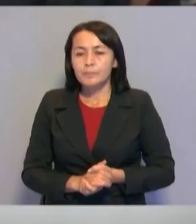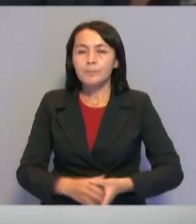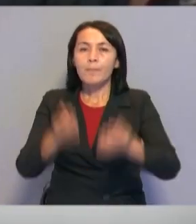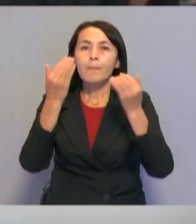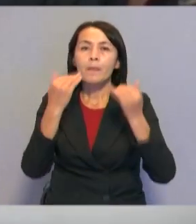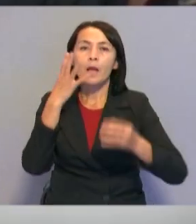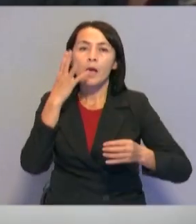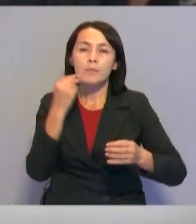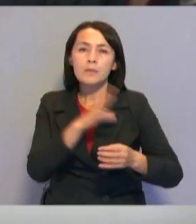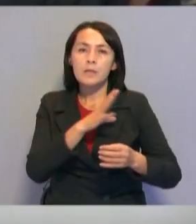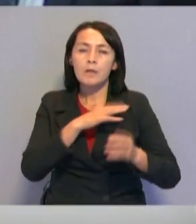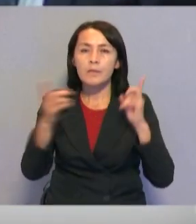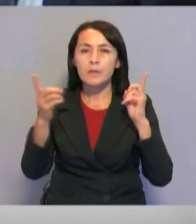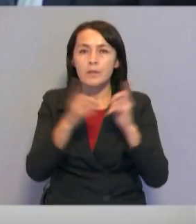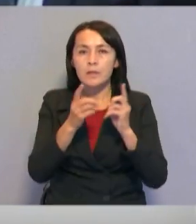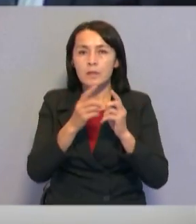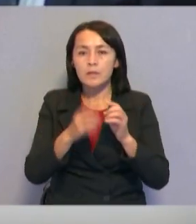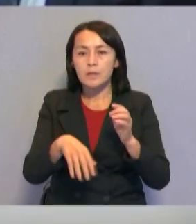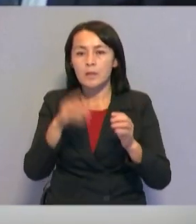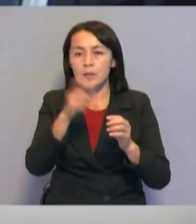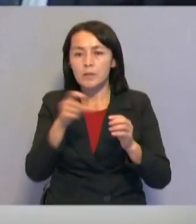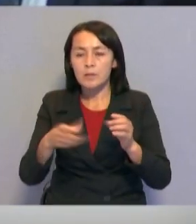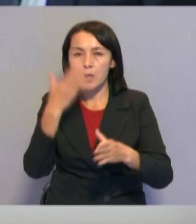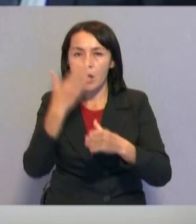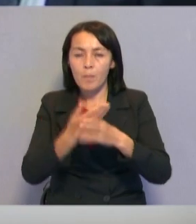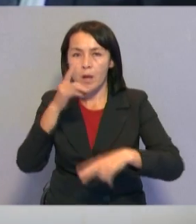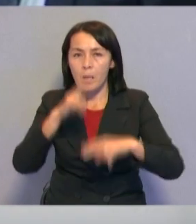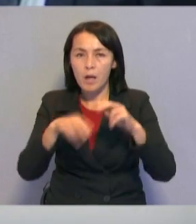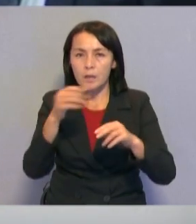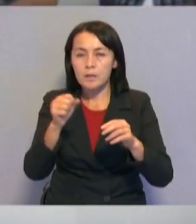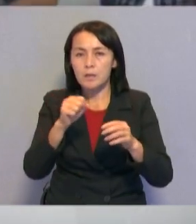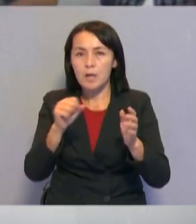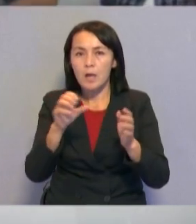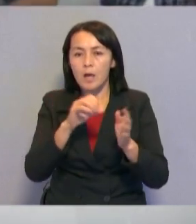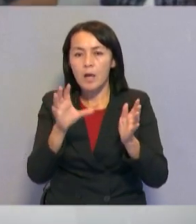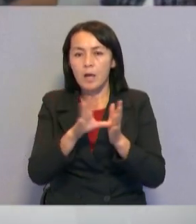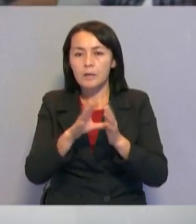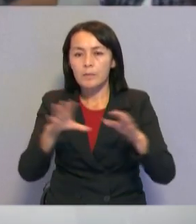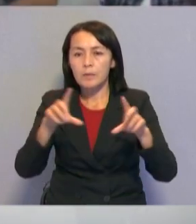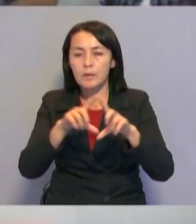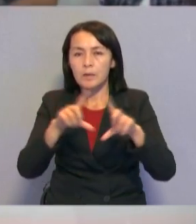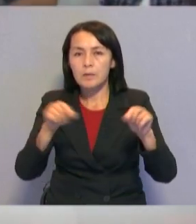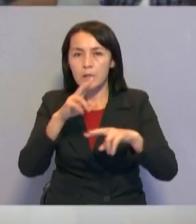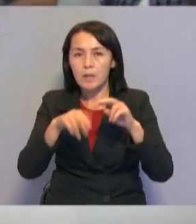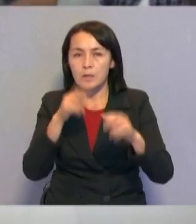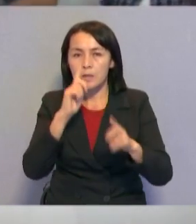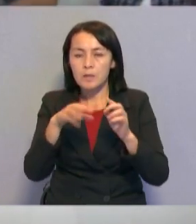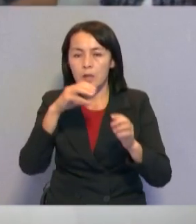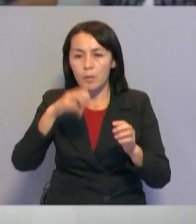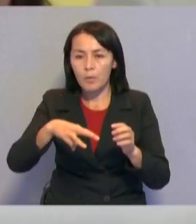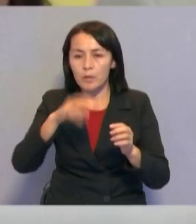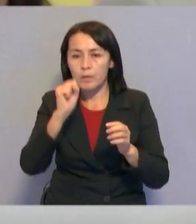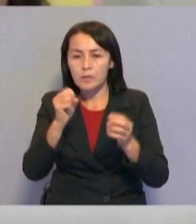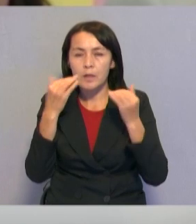сегодня в Алмааты состоялась встреча членов народного штаба по поддержке строительства атомной электростанции возглавляемого председателем сенатом мауленом